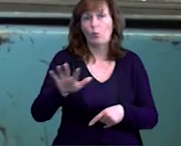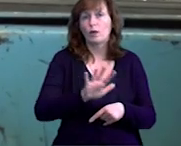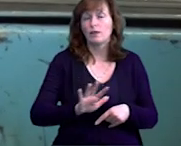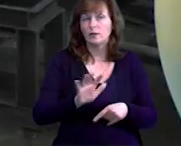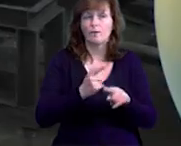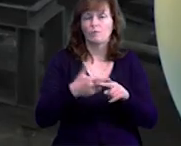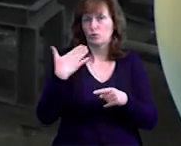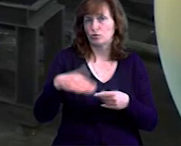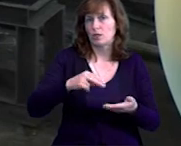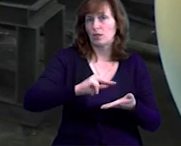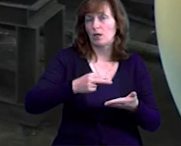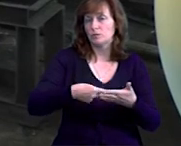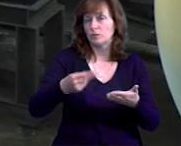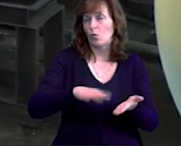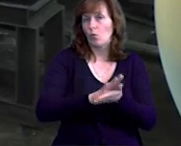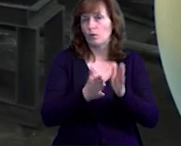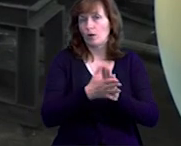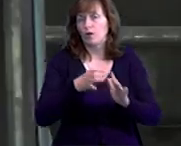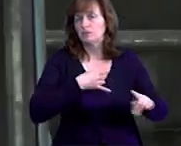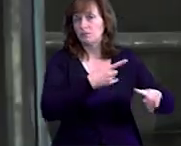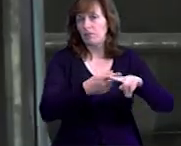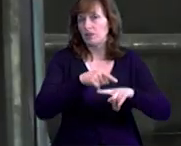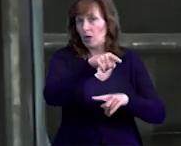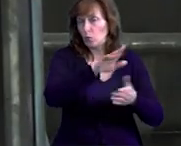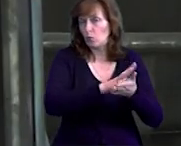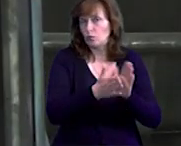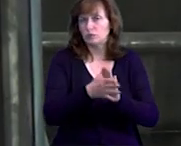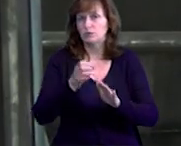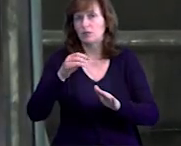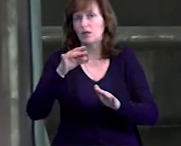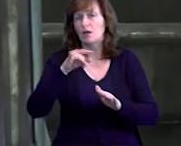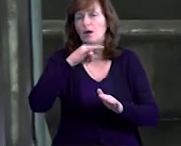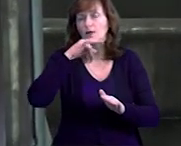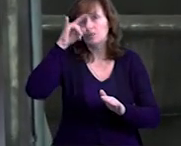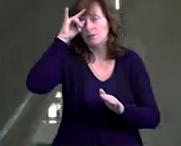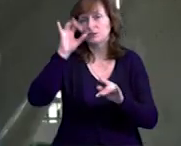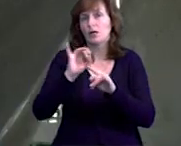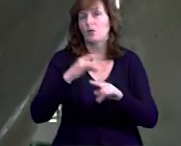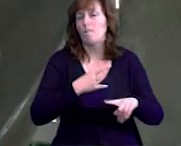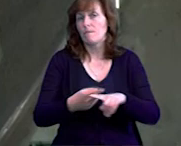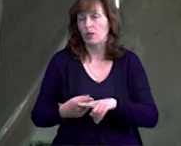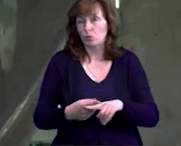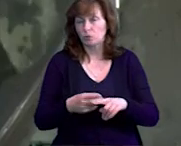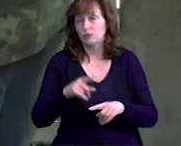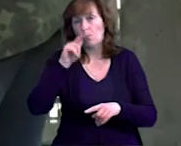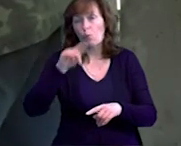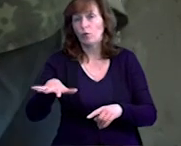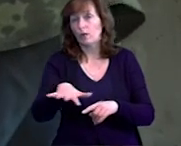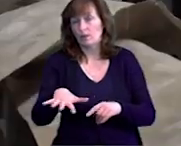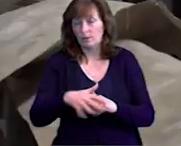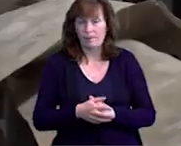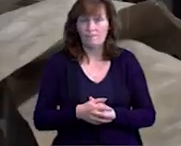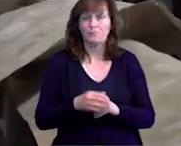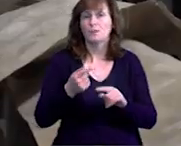В інвесторів вже є контракти з фірмами з Білорусі, Грузії та Казахстану. Профіль діяльності «Хімтекстильмашу», яке раніше виробляло обладнання